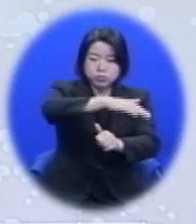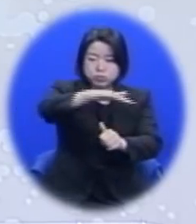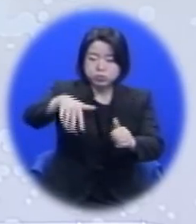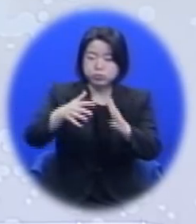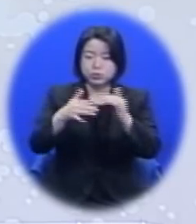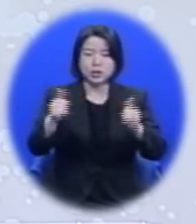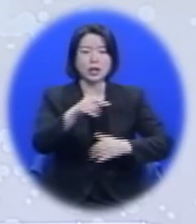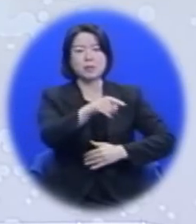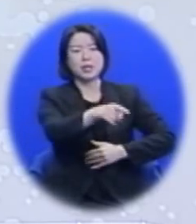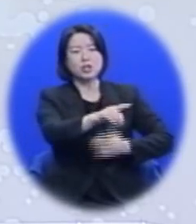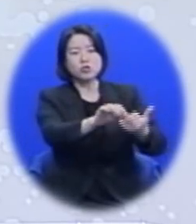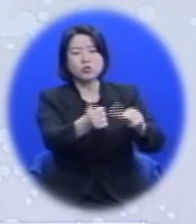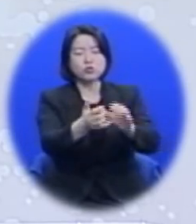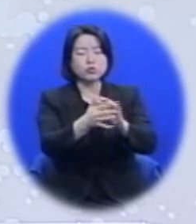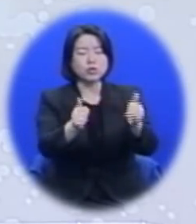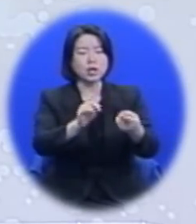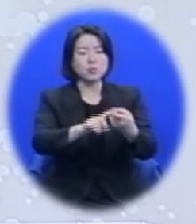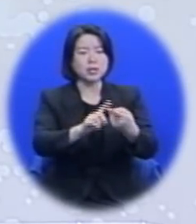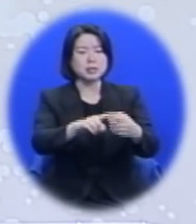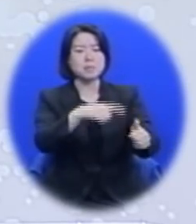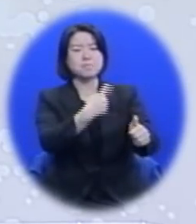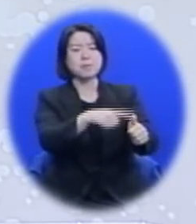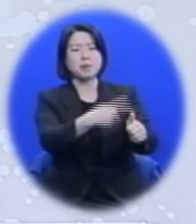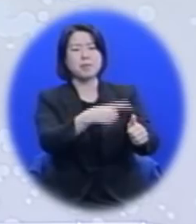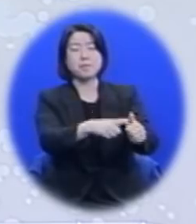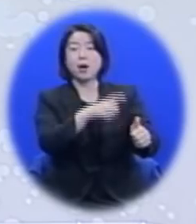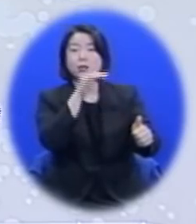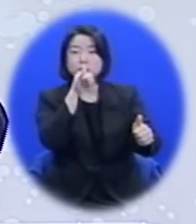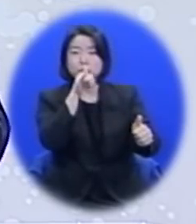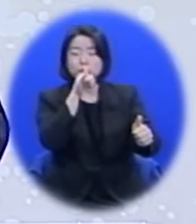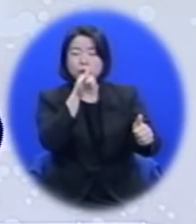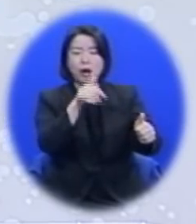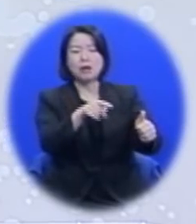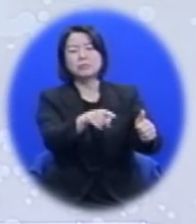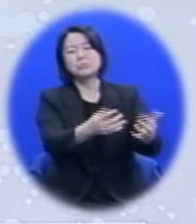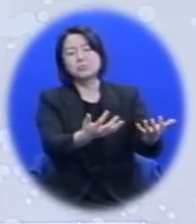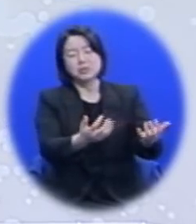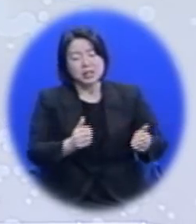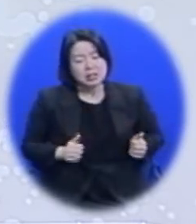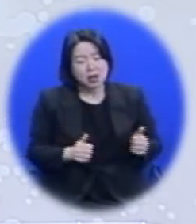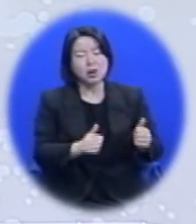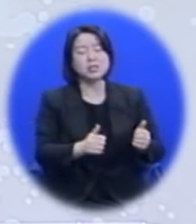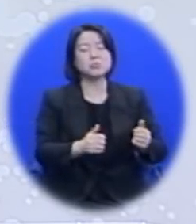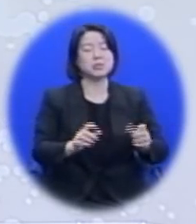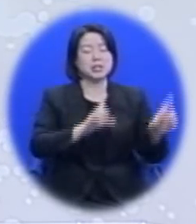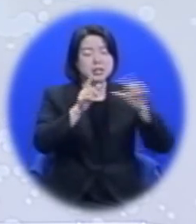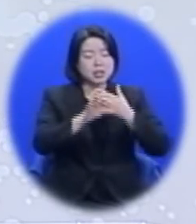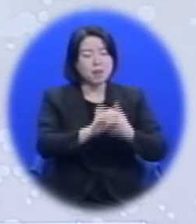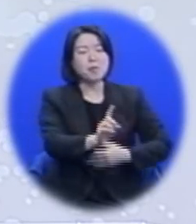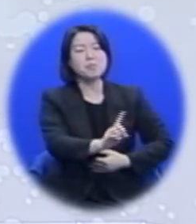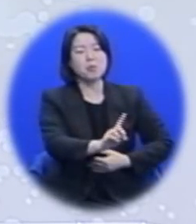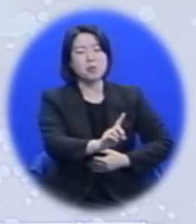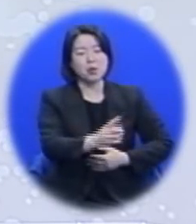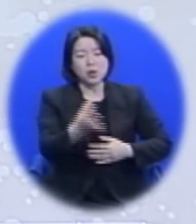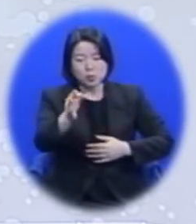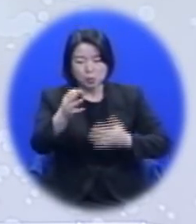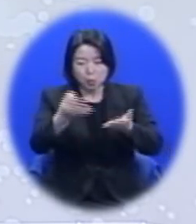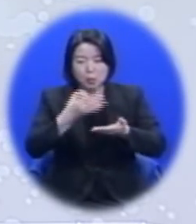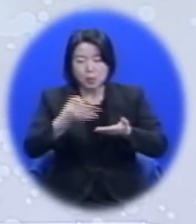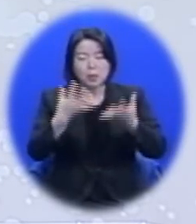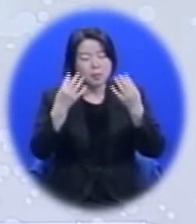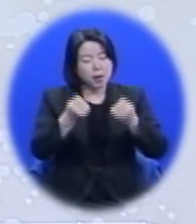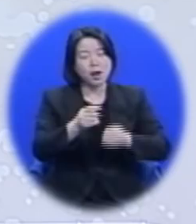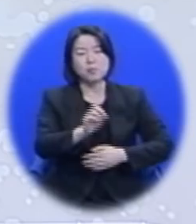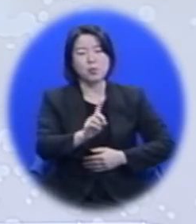그 망자를 비난하는 겁니다. 그가 열심히 살면 뭐해? 돈을 많이 벌면 뭐해? 그는